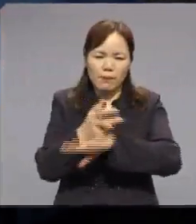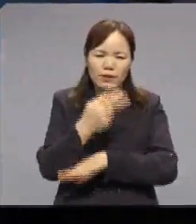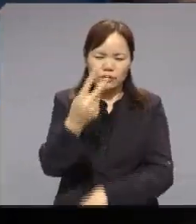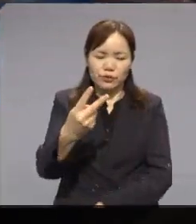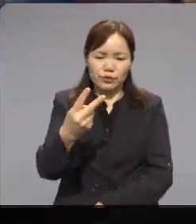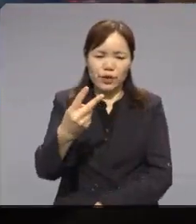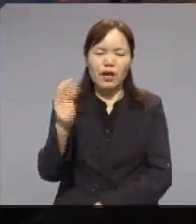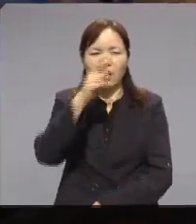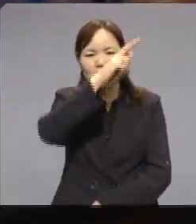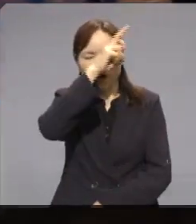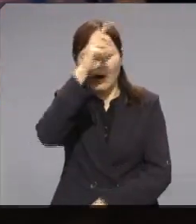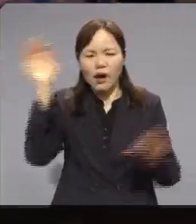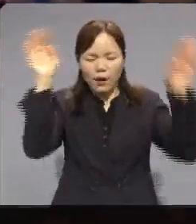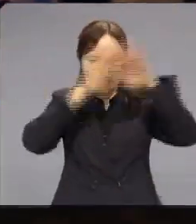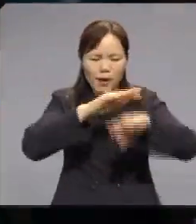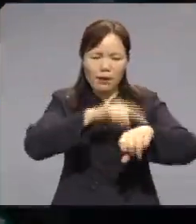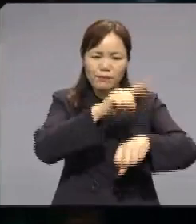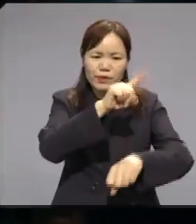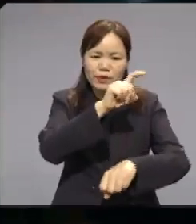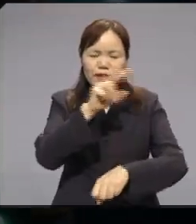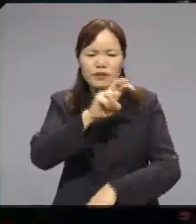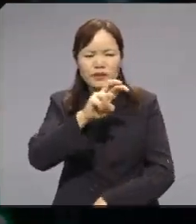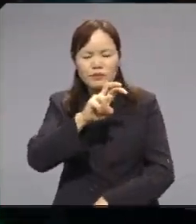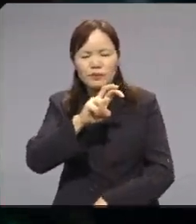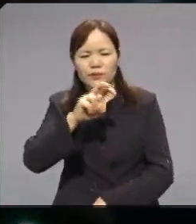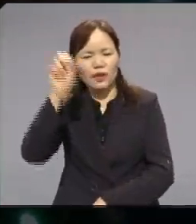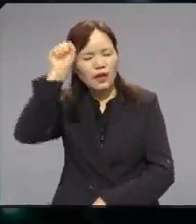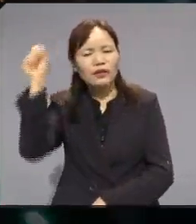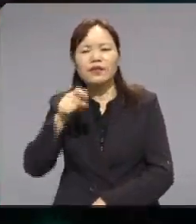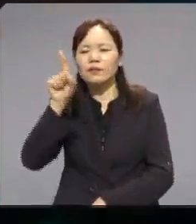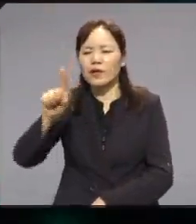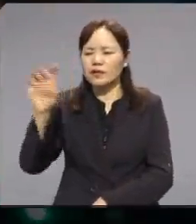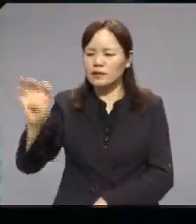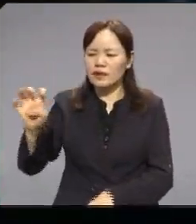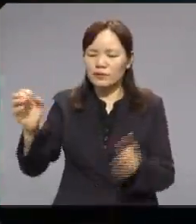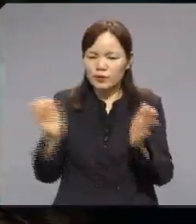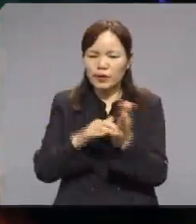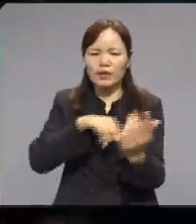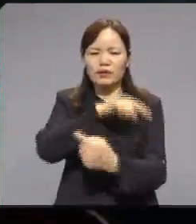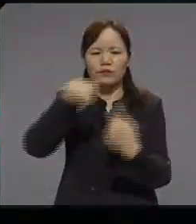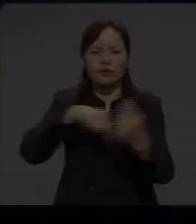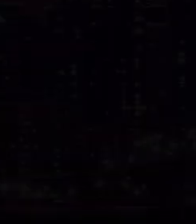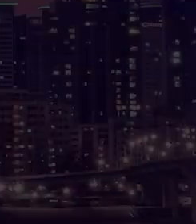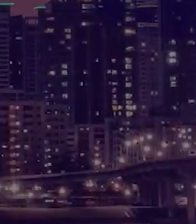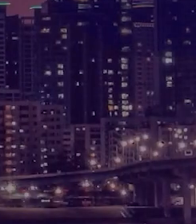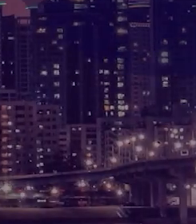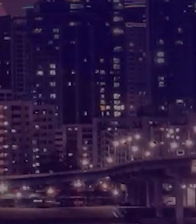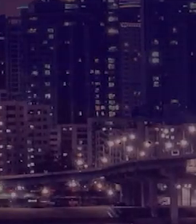오후 11시 20분부터 이튿날 오전 1시 40분까지 운행할 계획입니다.